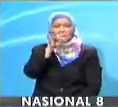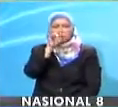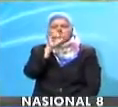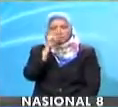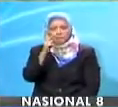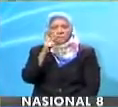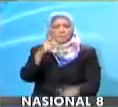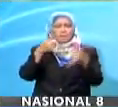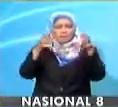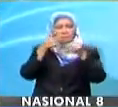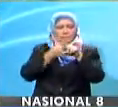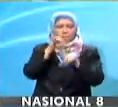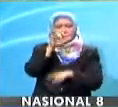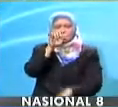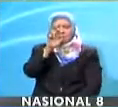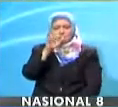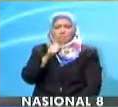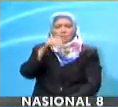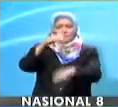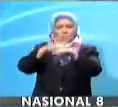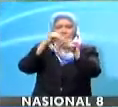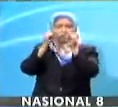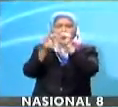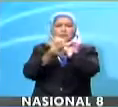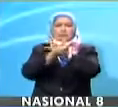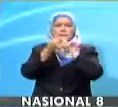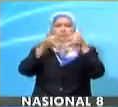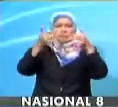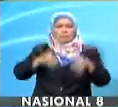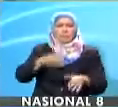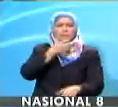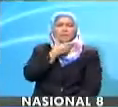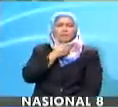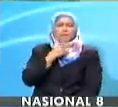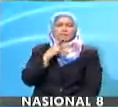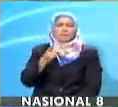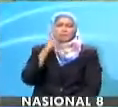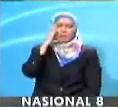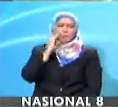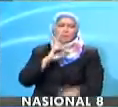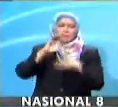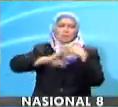ini dipanggil menggantikan pemain Perak, Dramane Traore yang mengalami kecederaan.